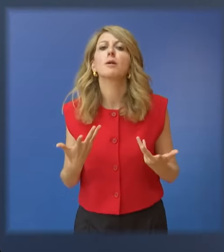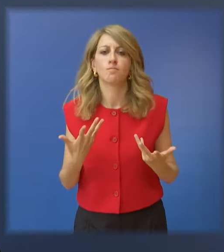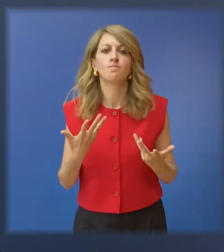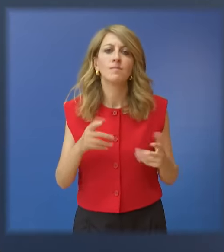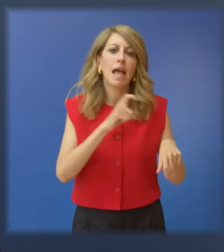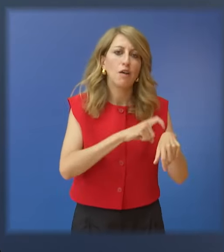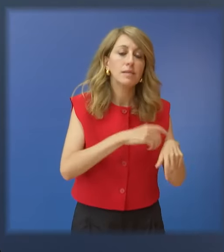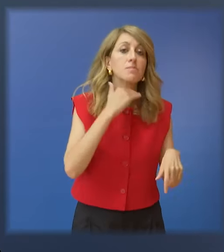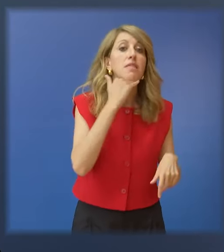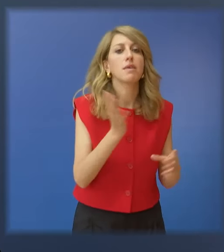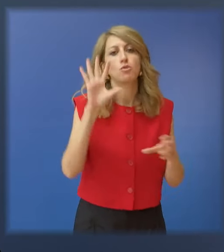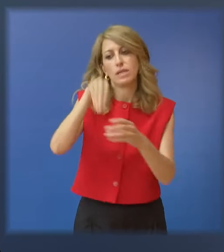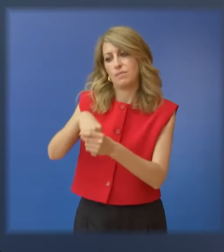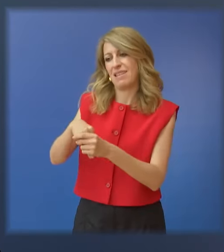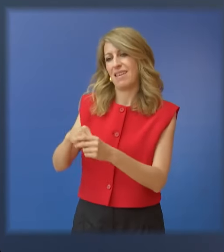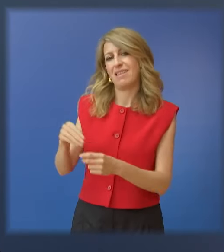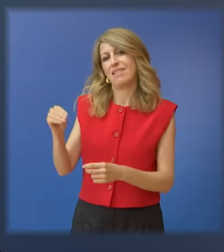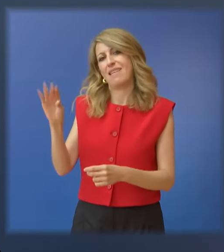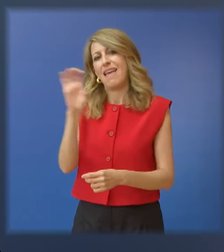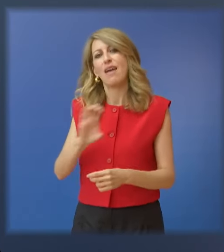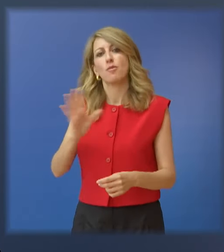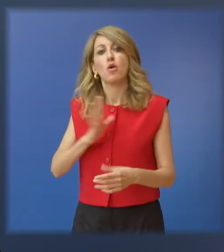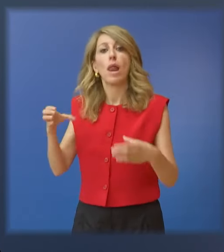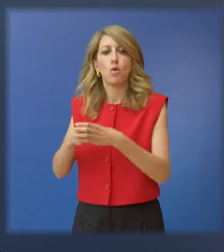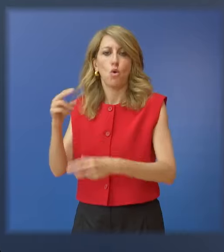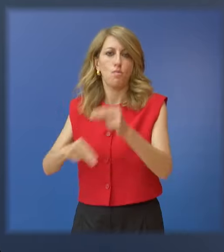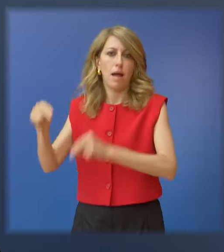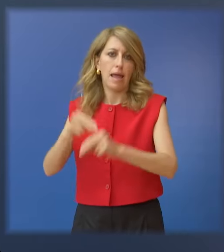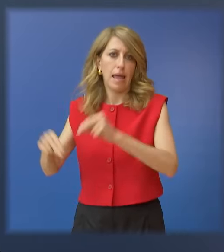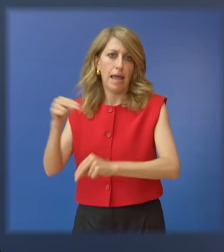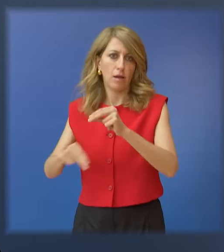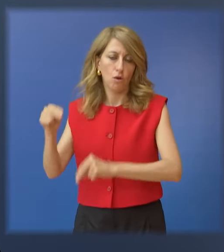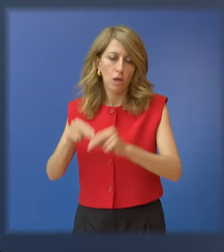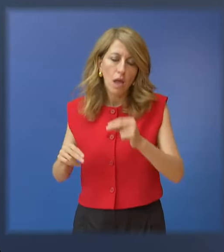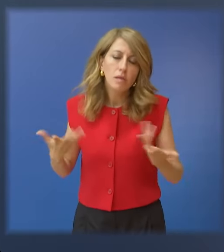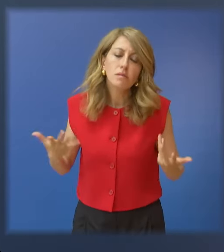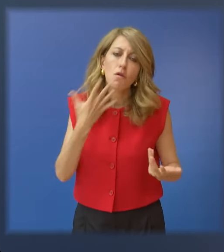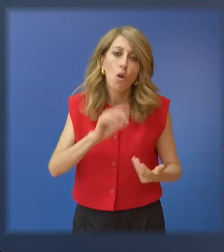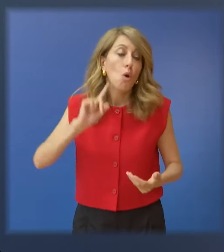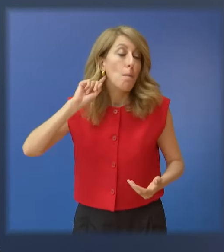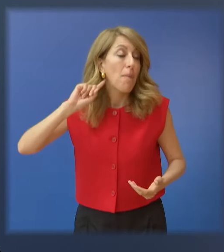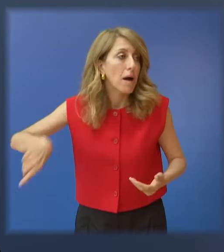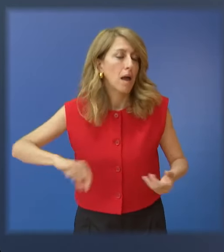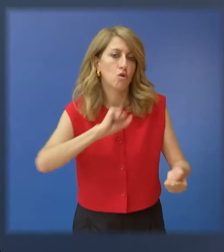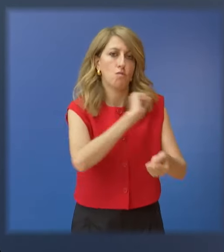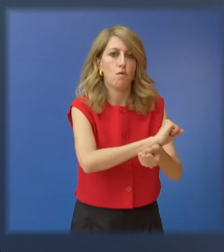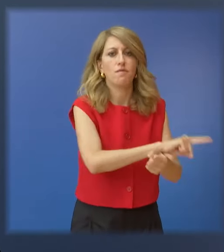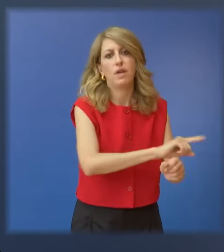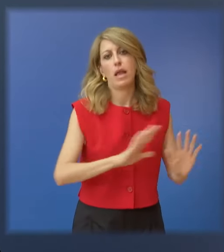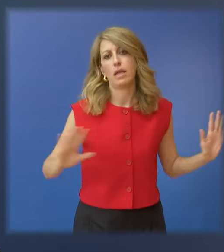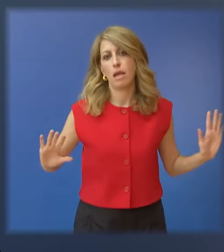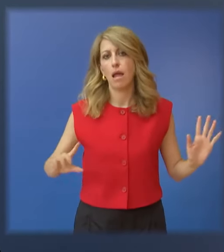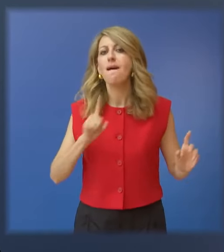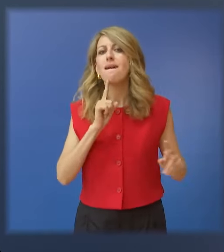κομματικές εκλογές εξηγώντας παράλληλα τους λόγους και τον παράνομο χαρακτήρα της κράτησής του όχι μόνο λοιπόν δεν υπήρξε απαγόρευση